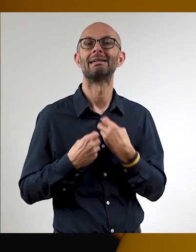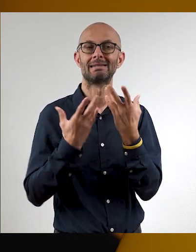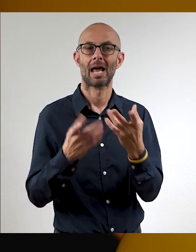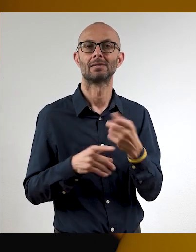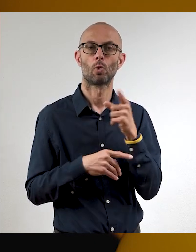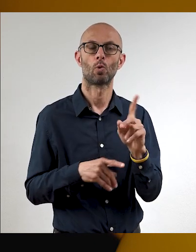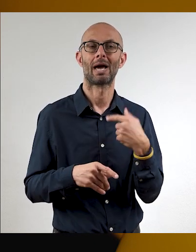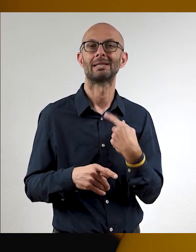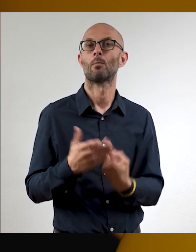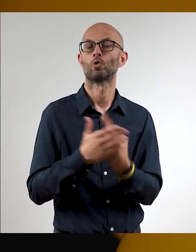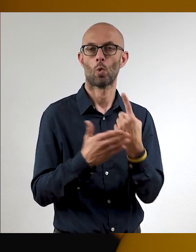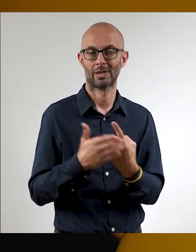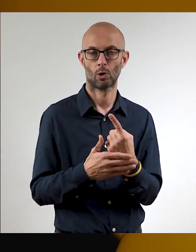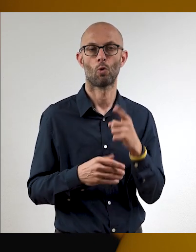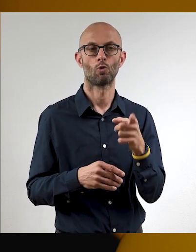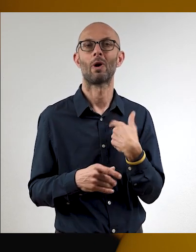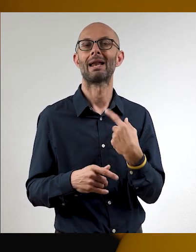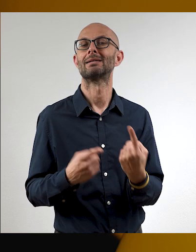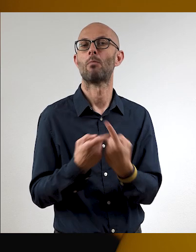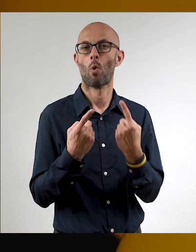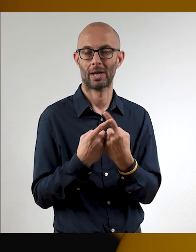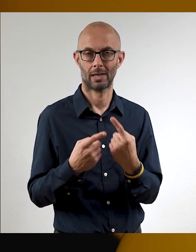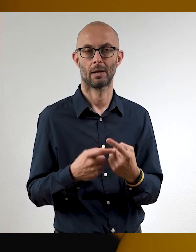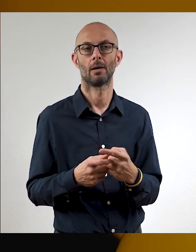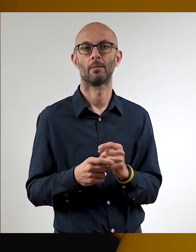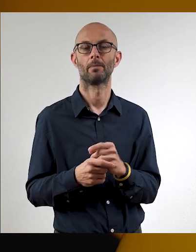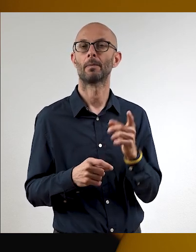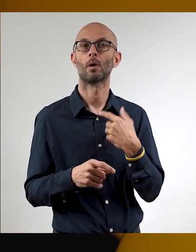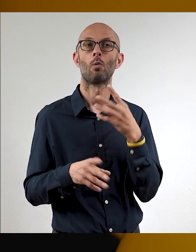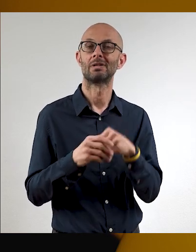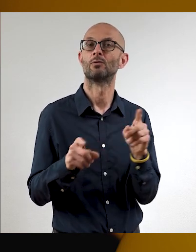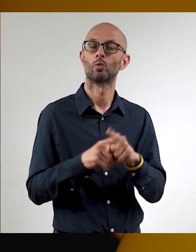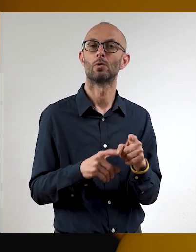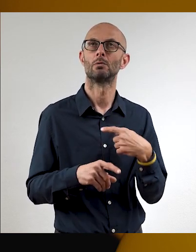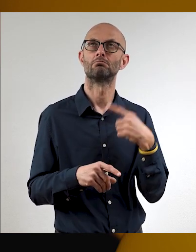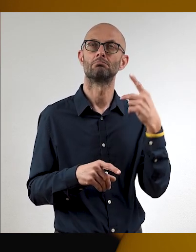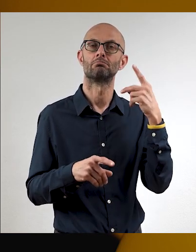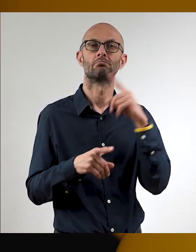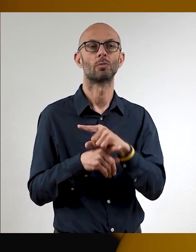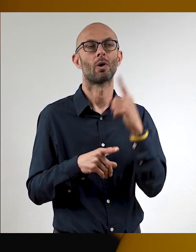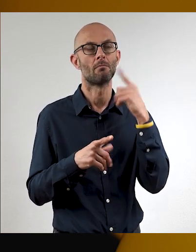izrazimo to, kar se nam je zgodilo, to, kar nas boli. V bistvu tudi smislimo to,